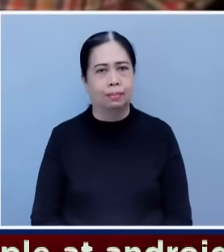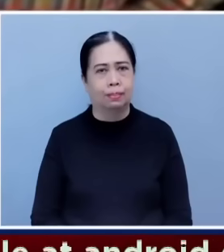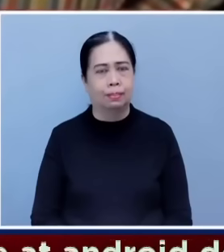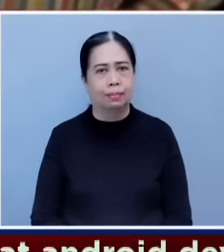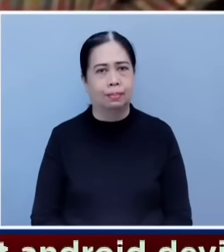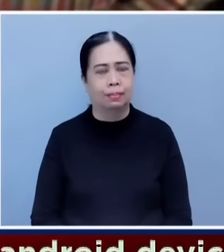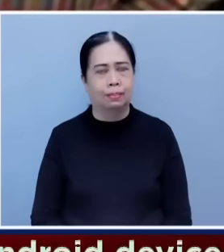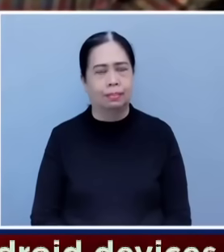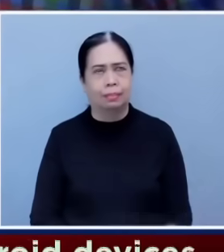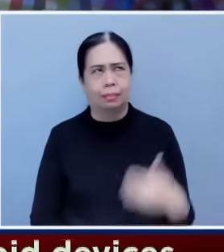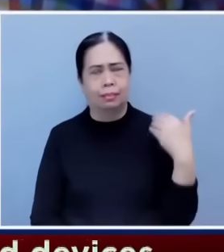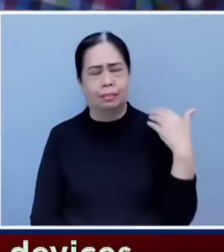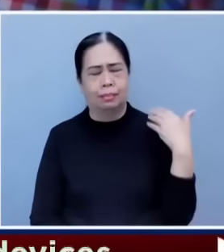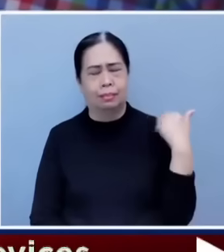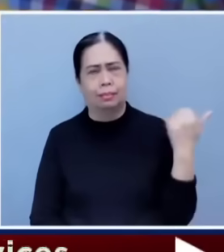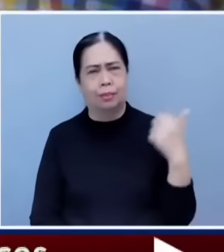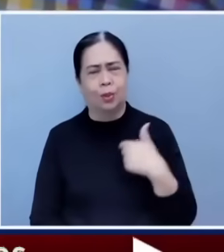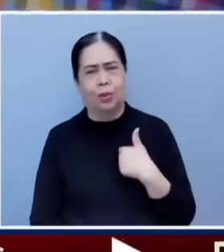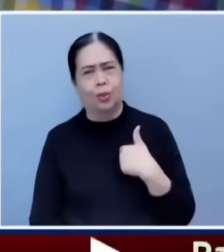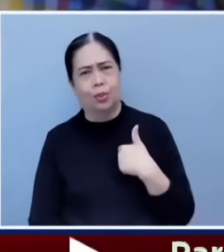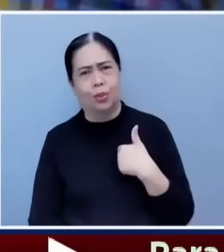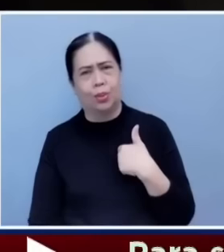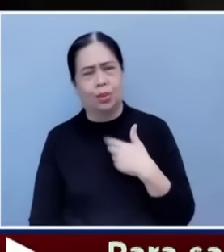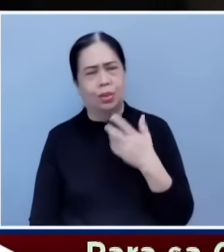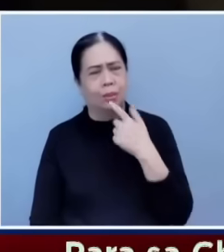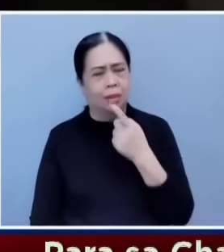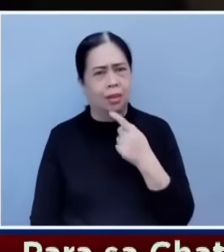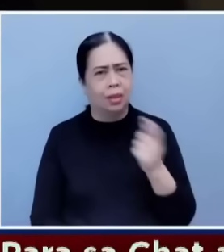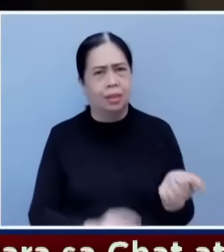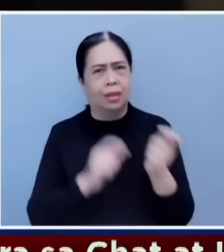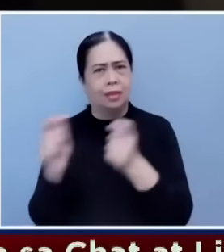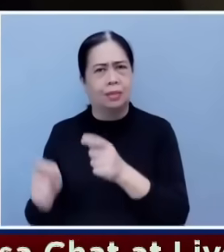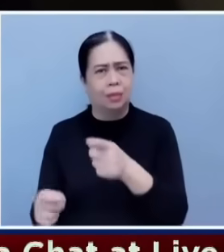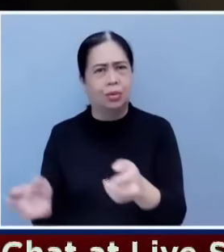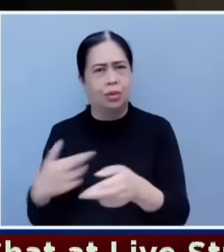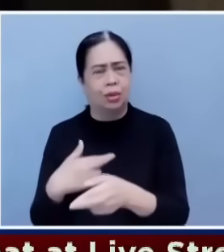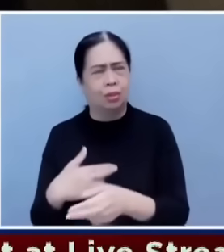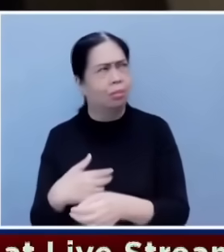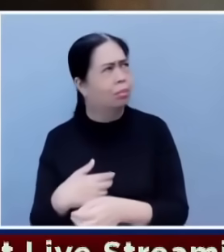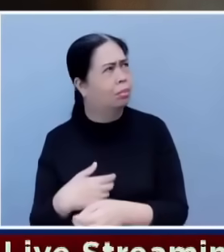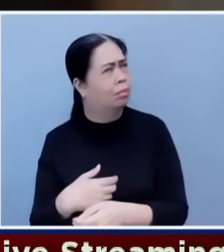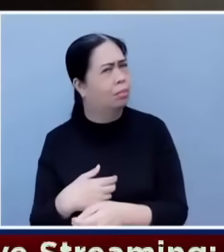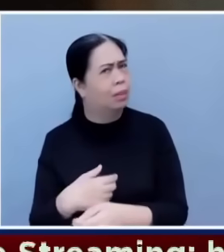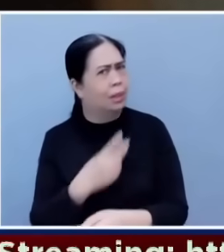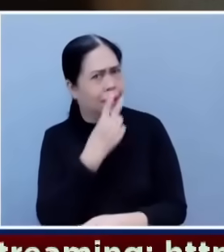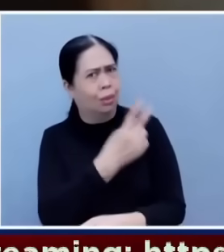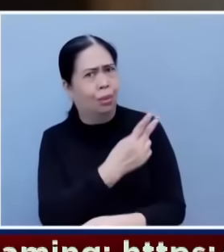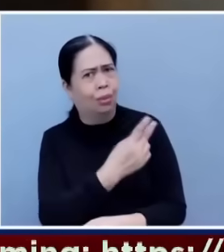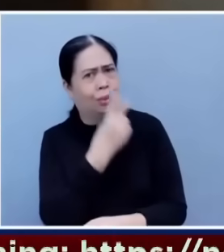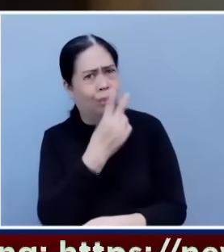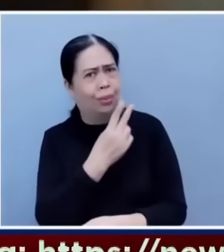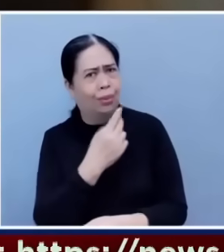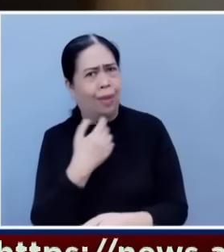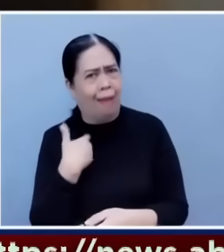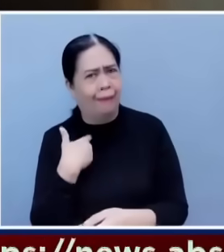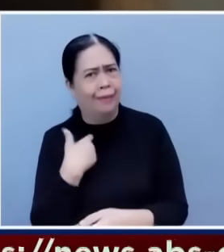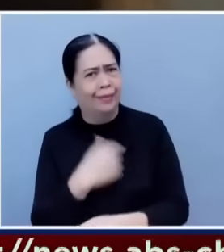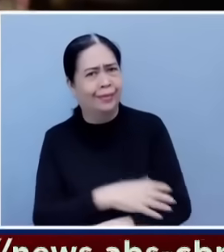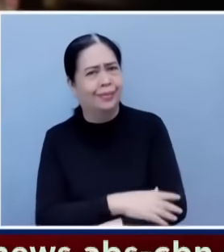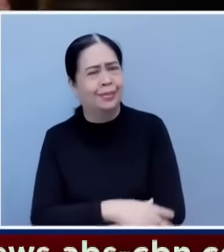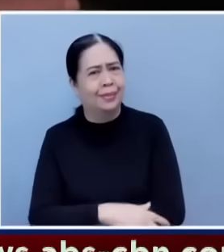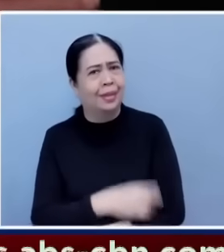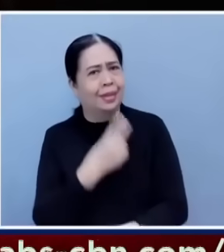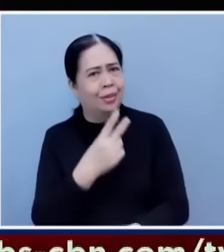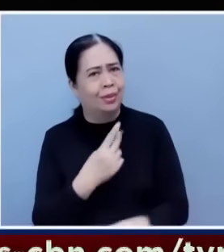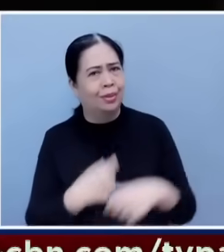Kinulbit ako. Kinulbit kayo? Oh. Pinalilipat ako sa aking tulugan. Hindi nyo nakikita? Kita ko. Kita ko nyo? Nung ako'y bumangon, kita ko